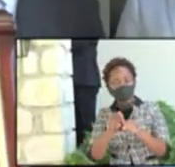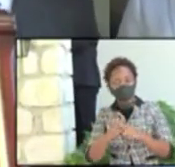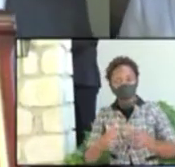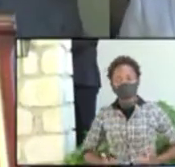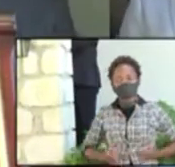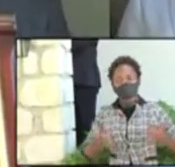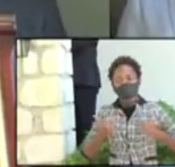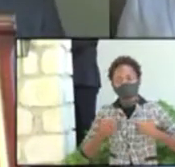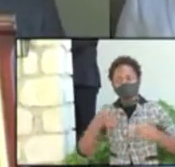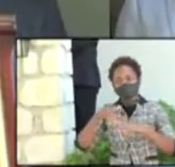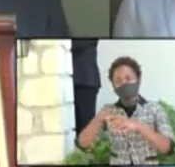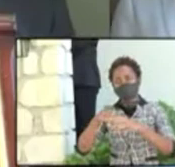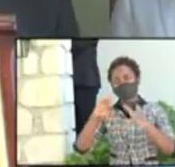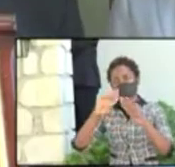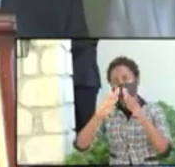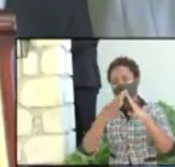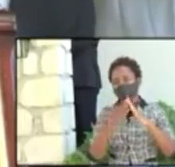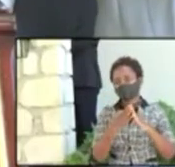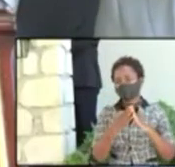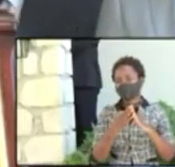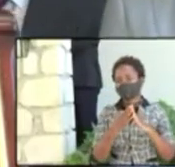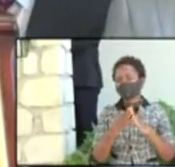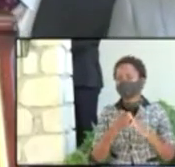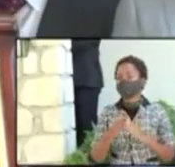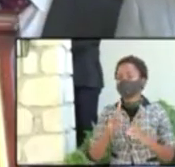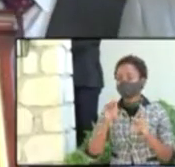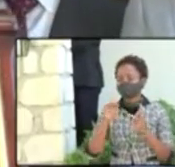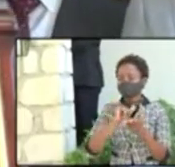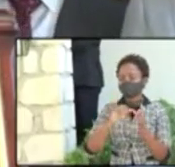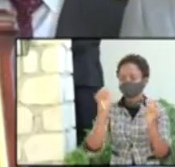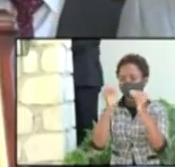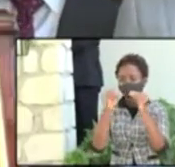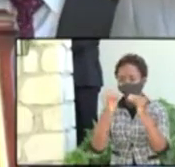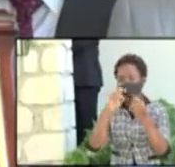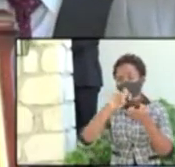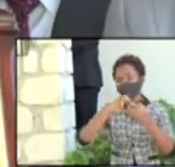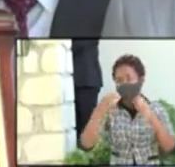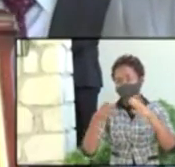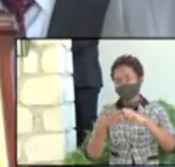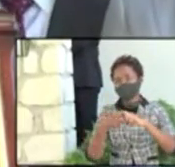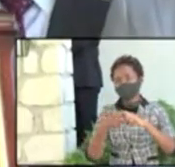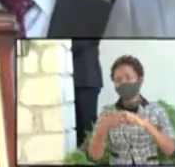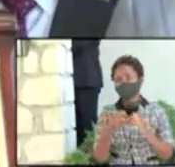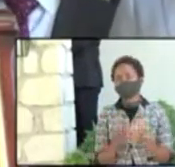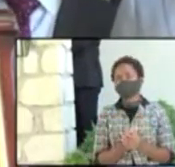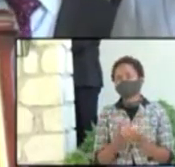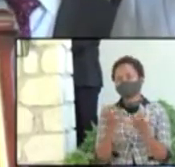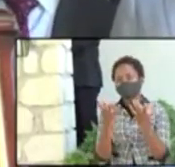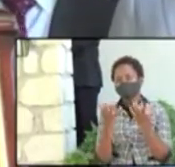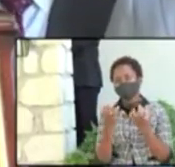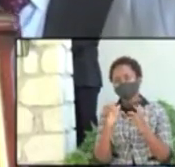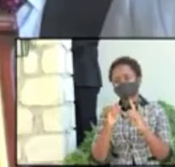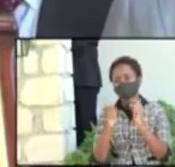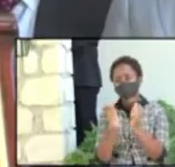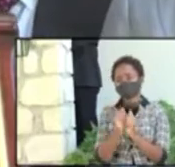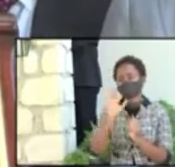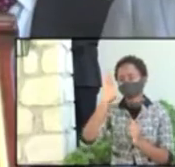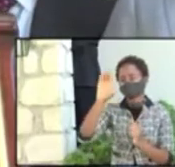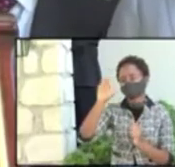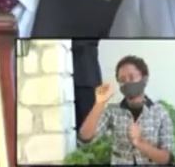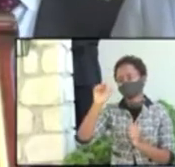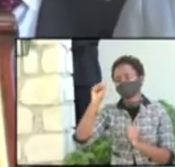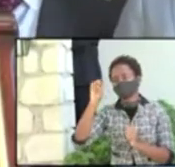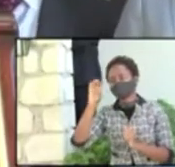section communale yo, c'est eux même qui ont plus de problèmes. Je voulais parler là avec Kazek yo, Azek yo,